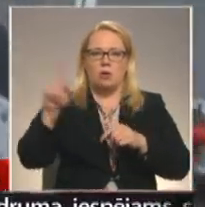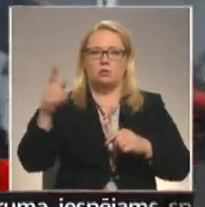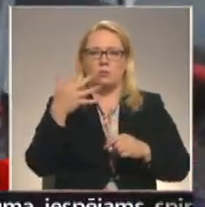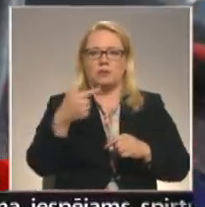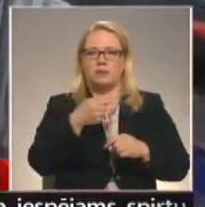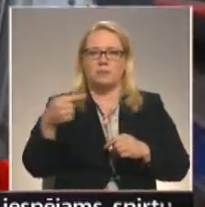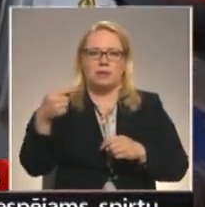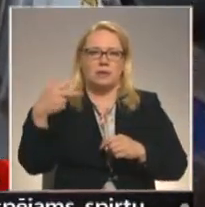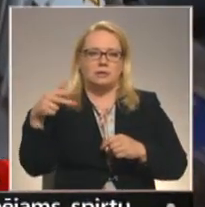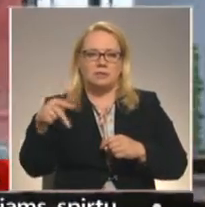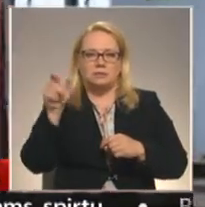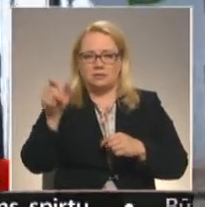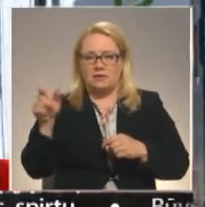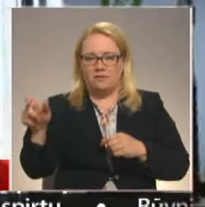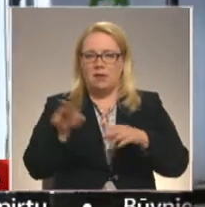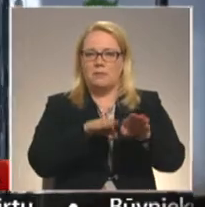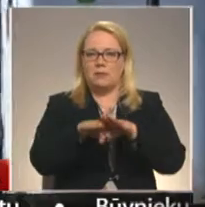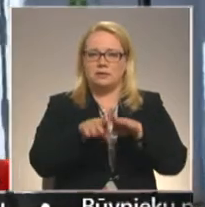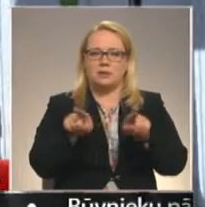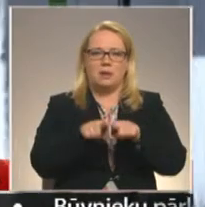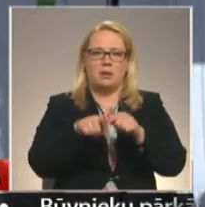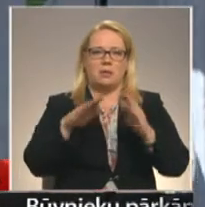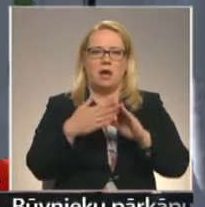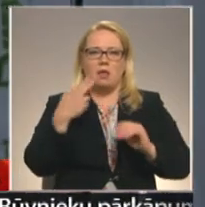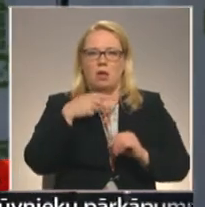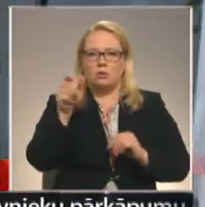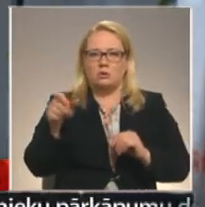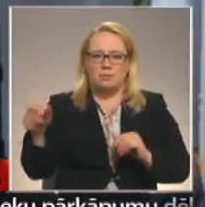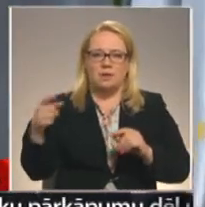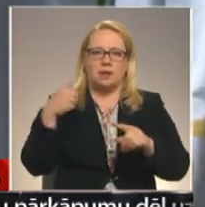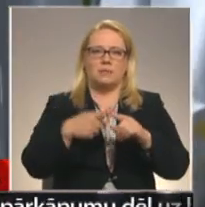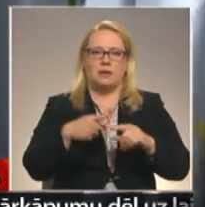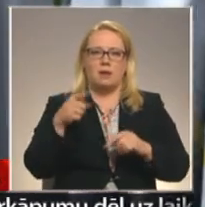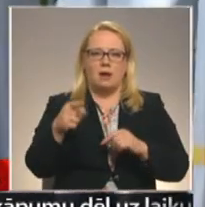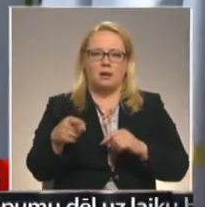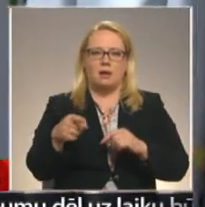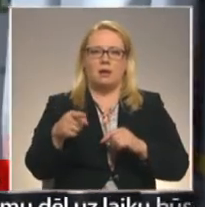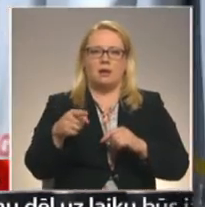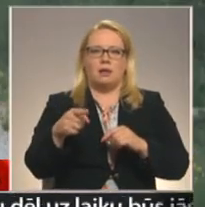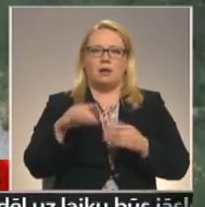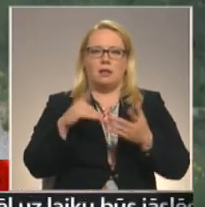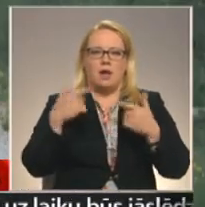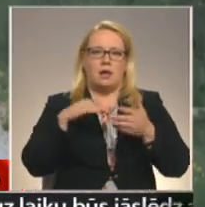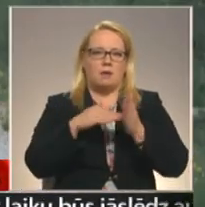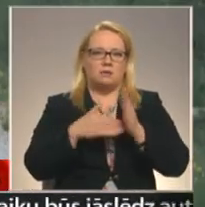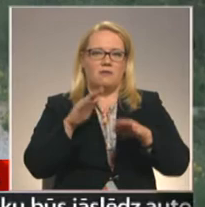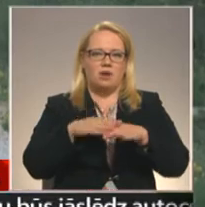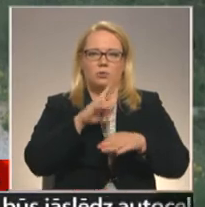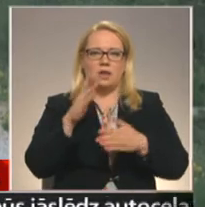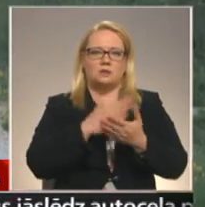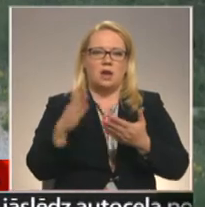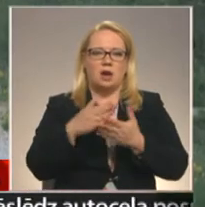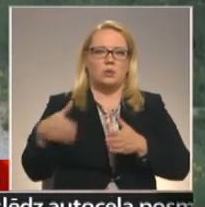nekā 30 cilvēkiem. Līdzīgi kā lauksaimniekiem, lielākās raizes uzņēmumam sagādā nepastāvīgie laikapstākļi un arvien nesakārtotā